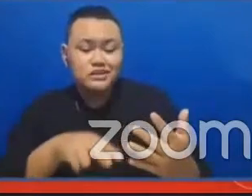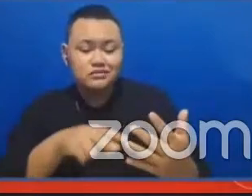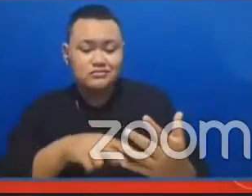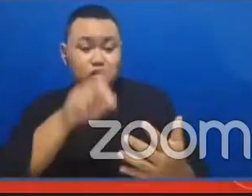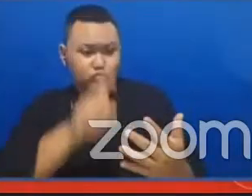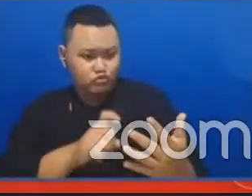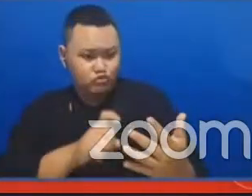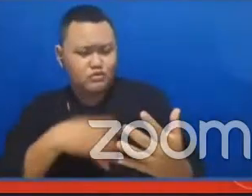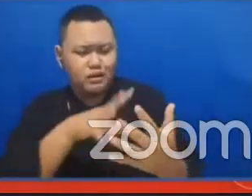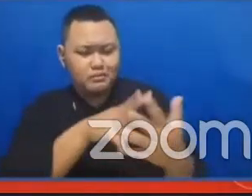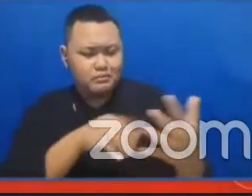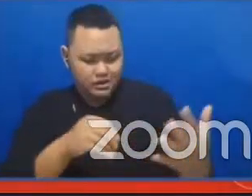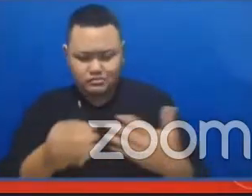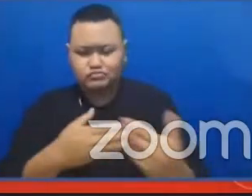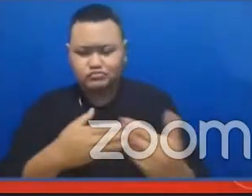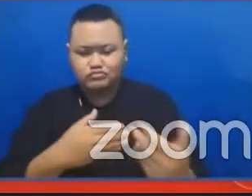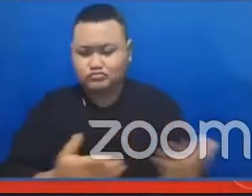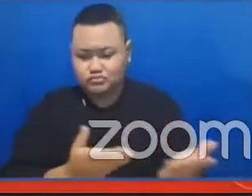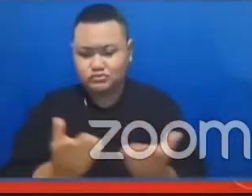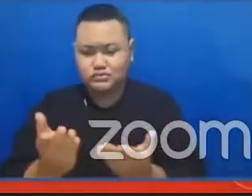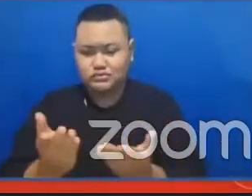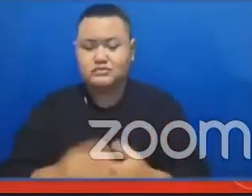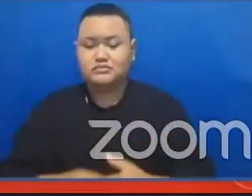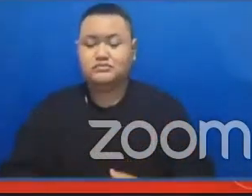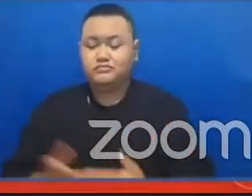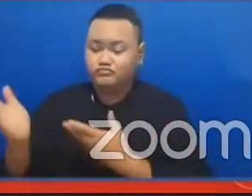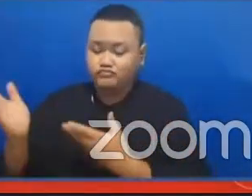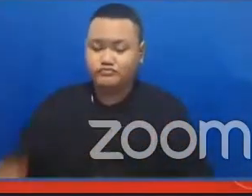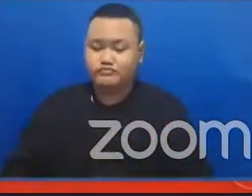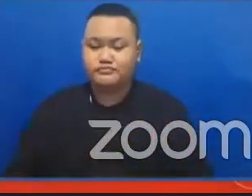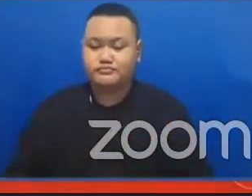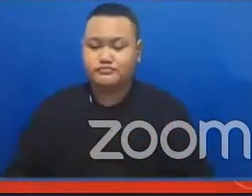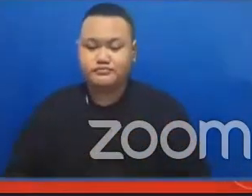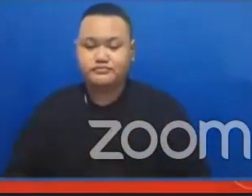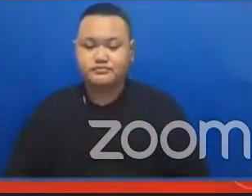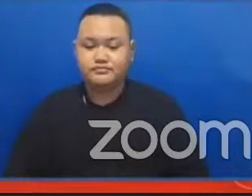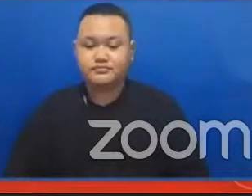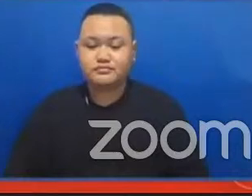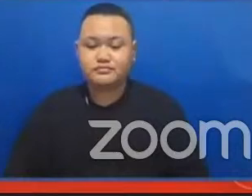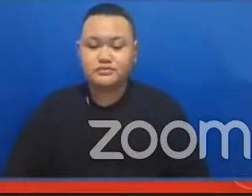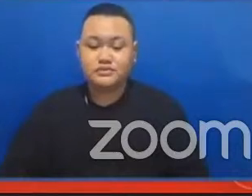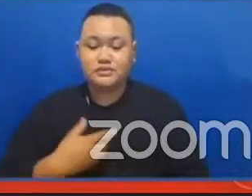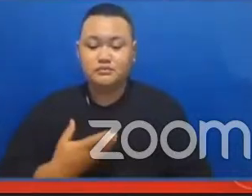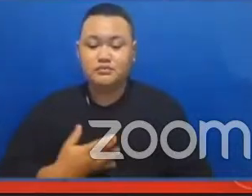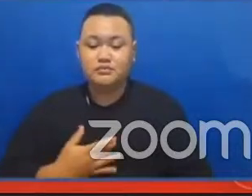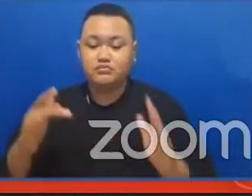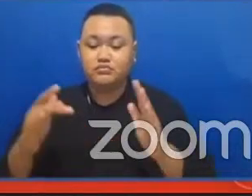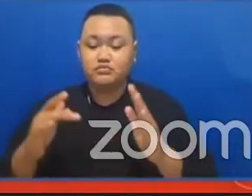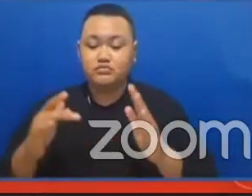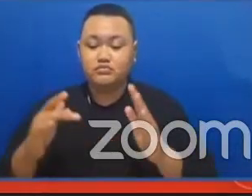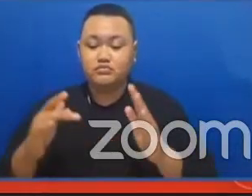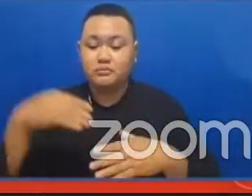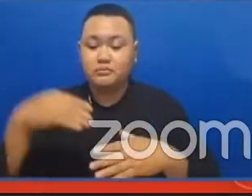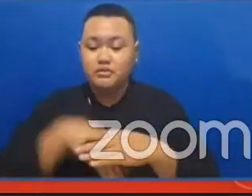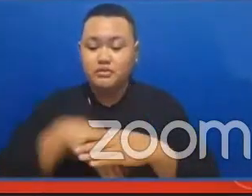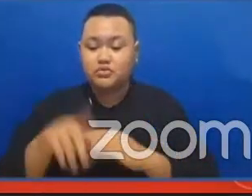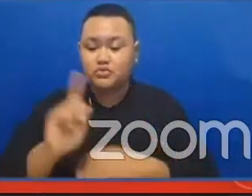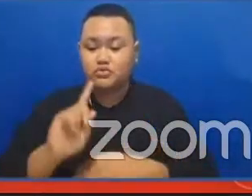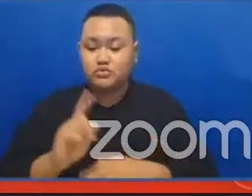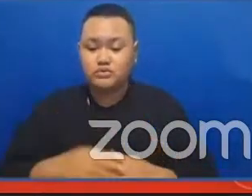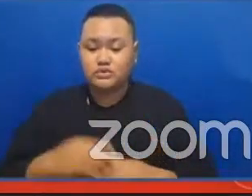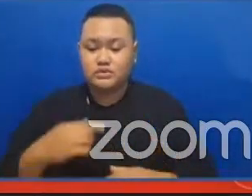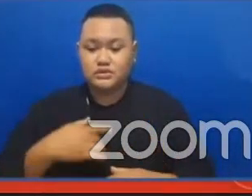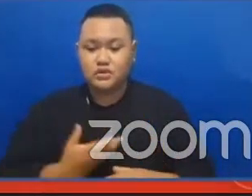banyak sumber belajar yang ada di sini. Nah, sekarang saya akan login dulu, Bapak Ibu. Saya akan